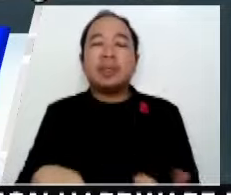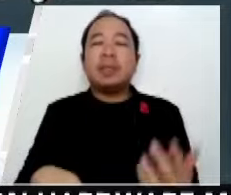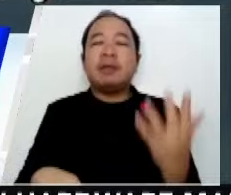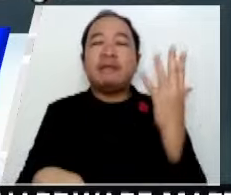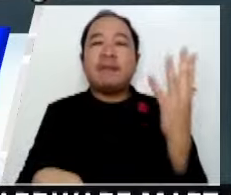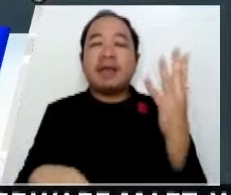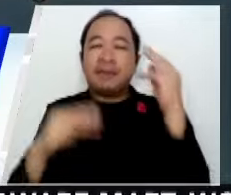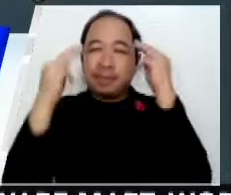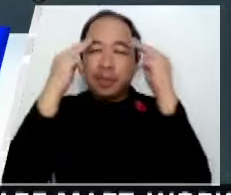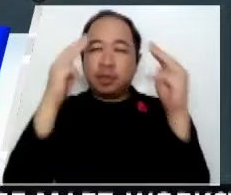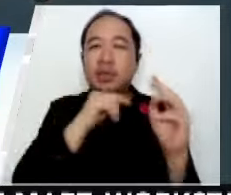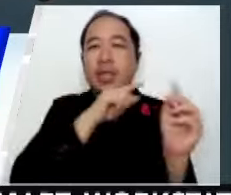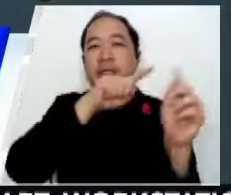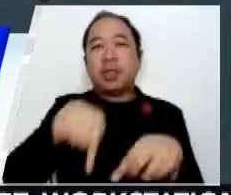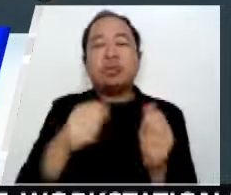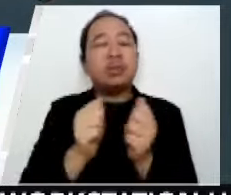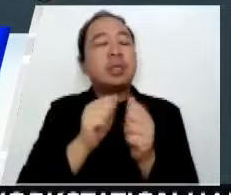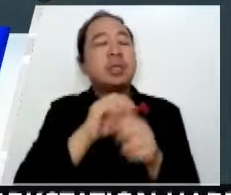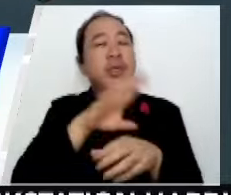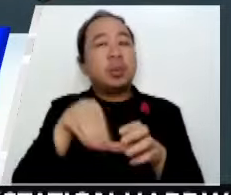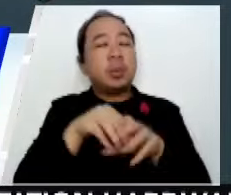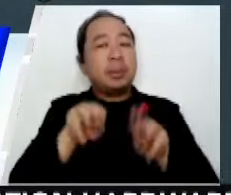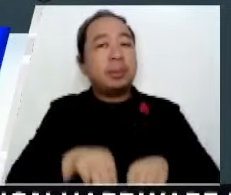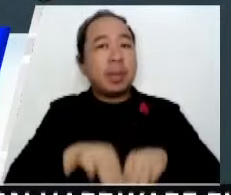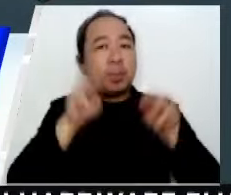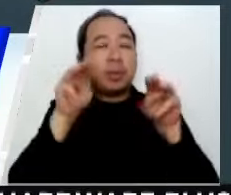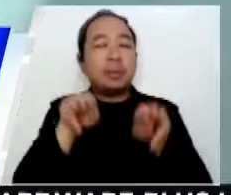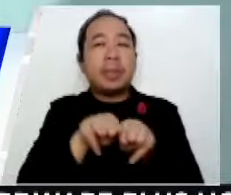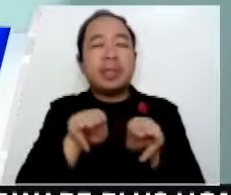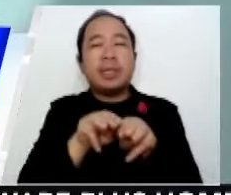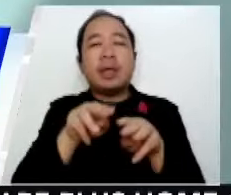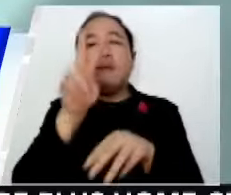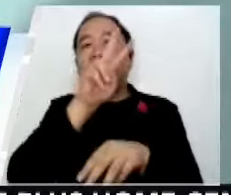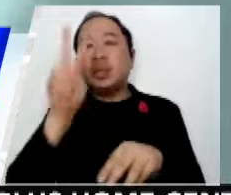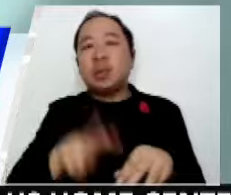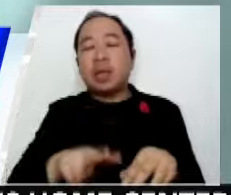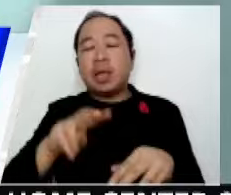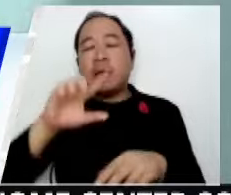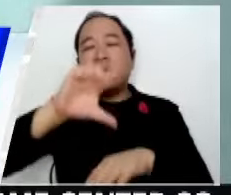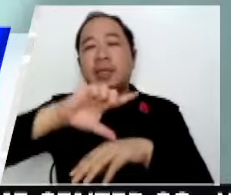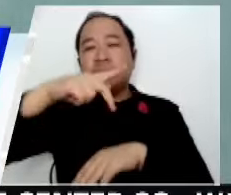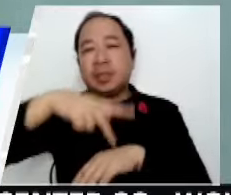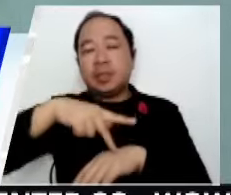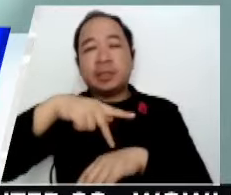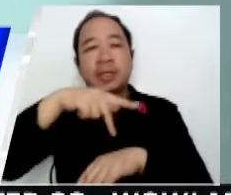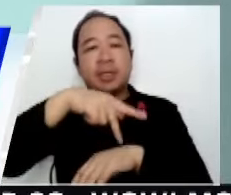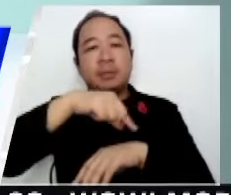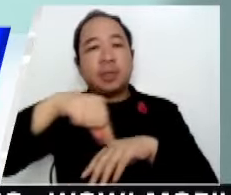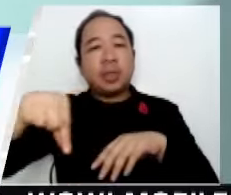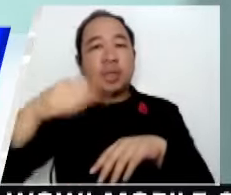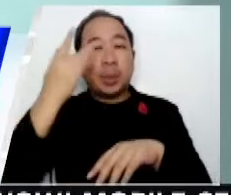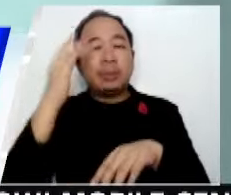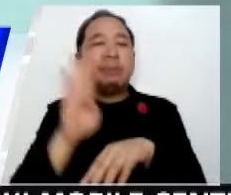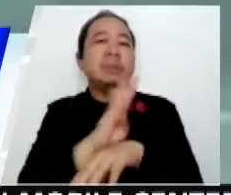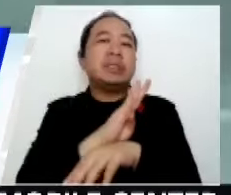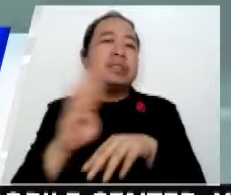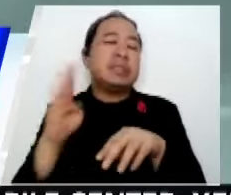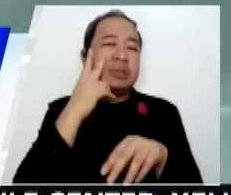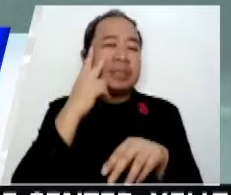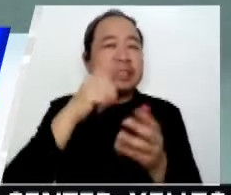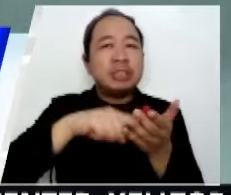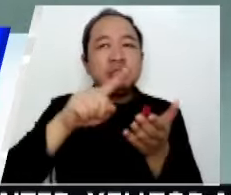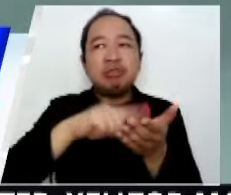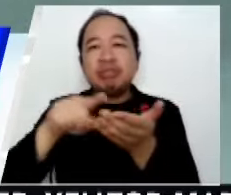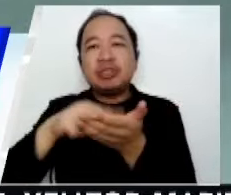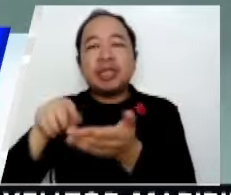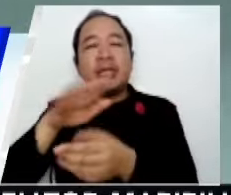Samalabon, Marikina, Valenzuela, Las Piñas at Paranaque dahil sa abala pa sa pag-iikot sa kanilang nasasakupan. Malaking